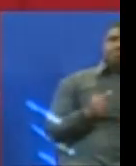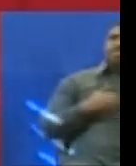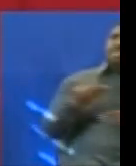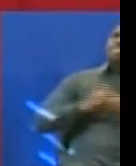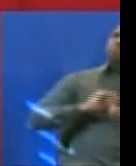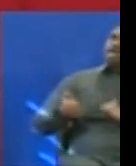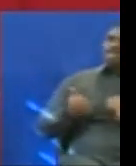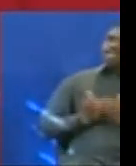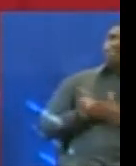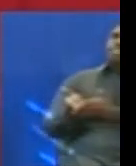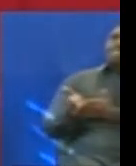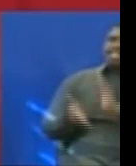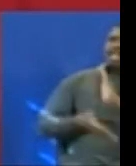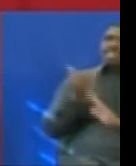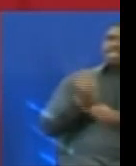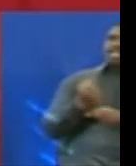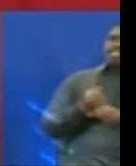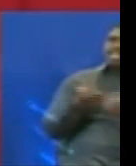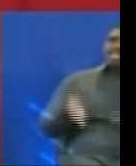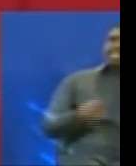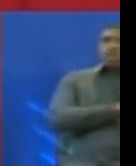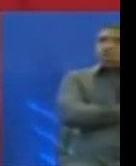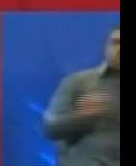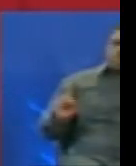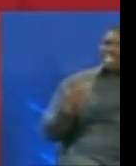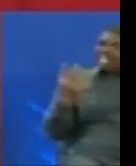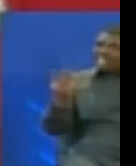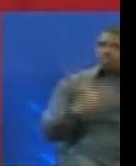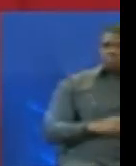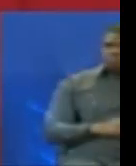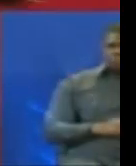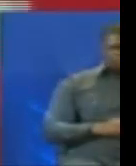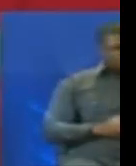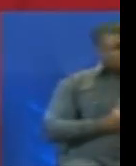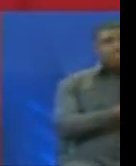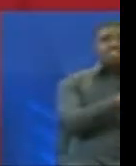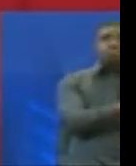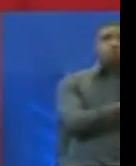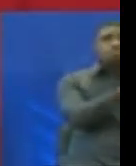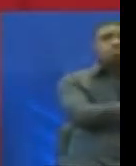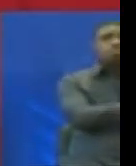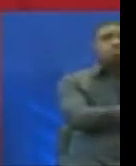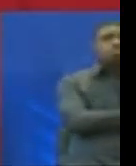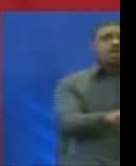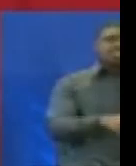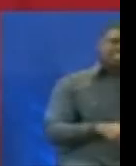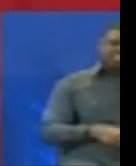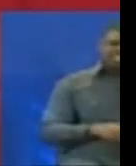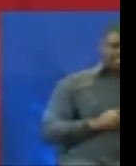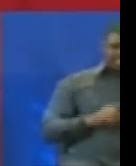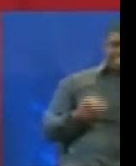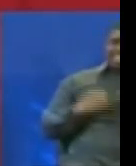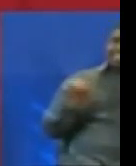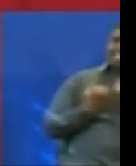kazi leo wiki ya tatu. Meli ipo pale Kilindoni. Lakini taasisi na